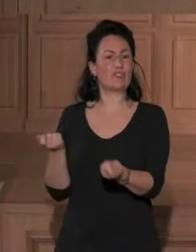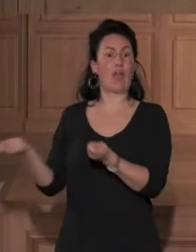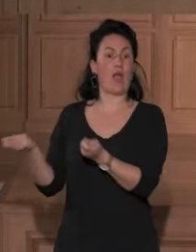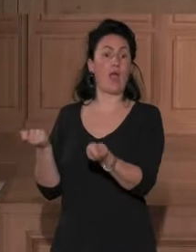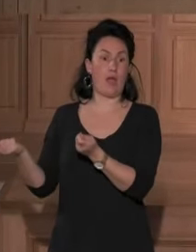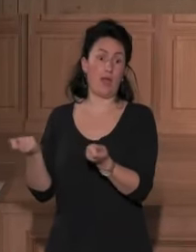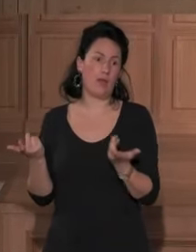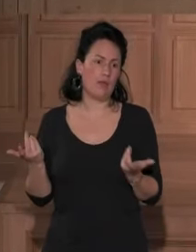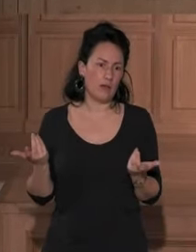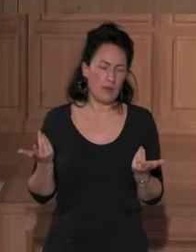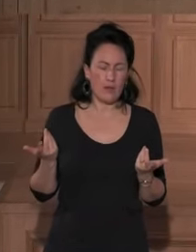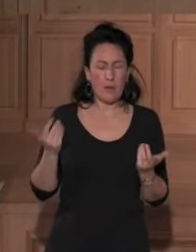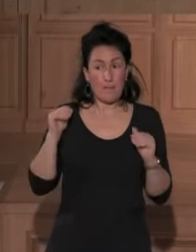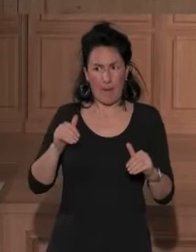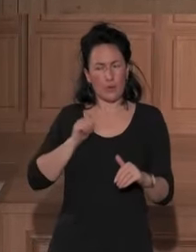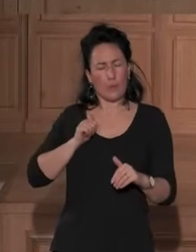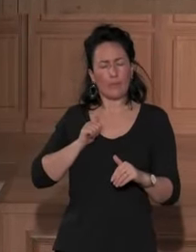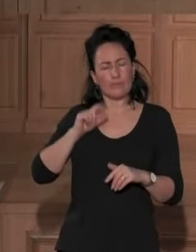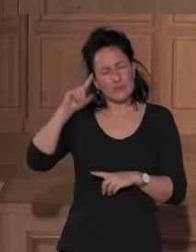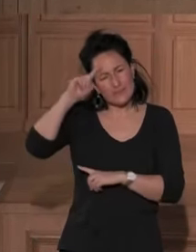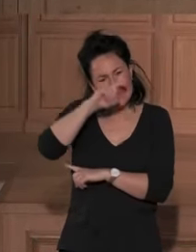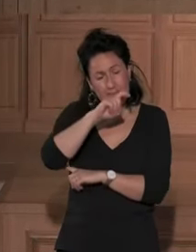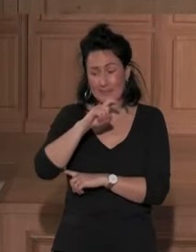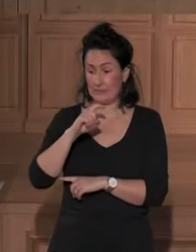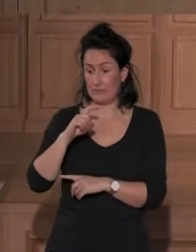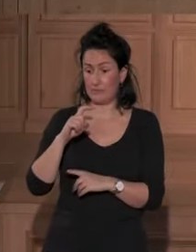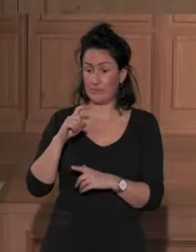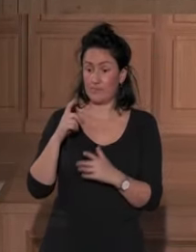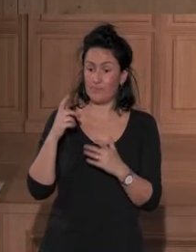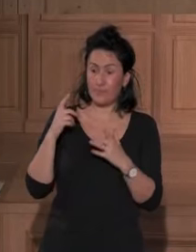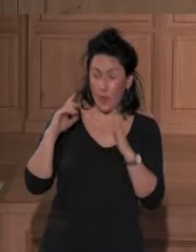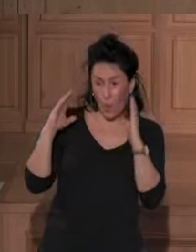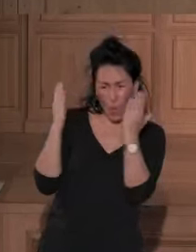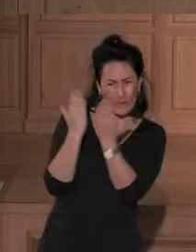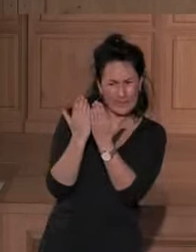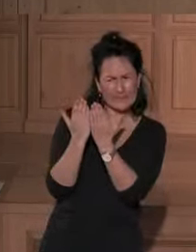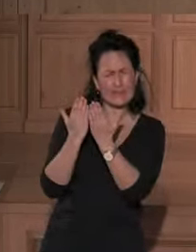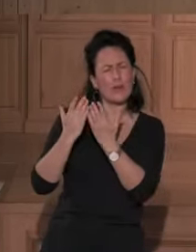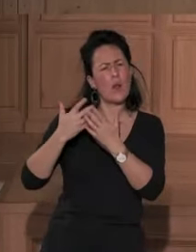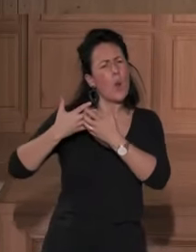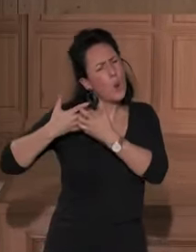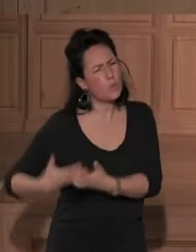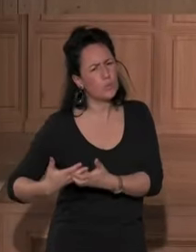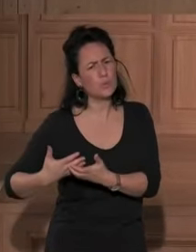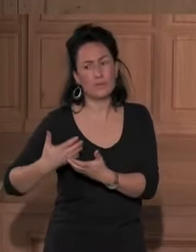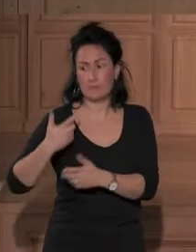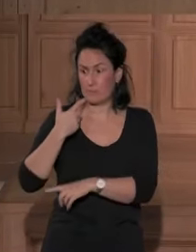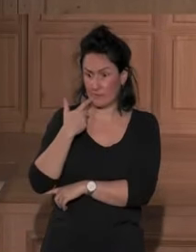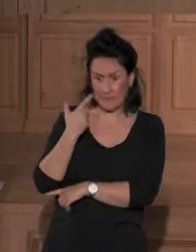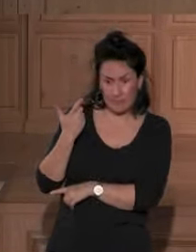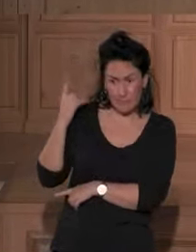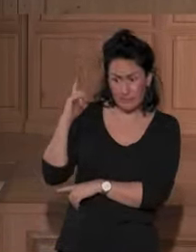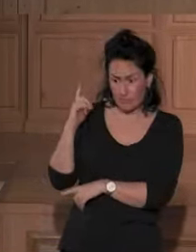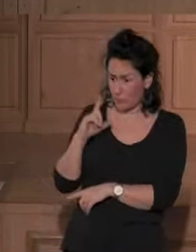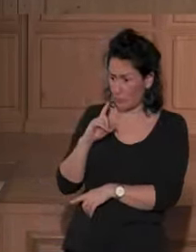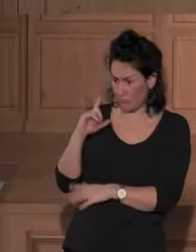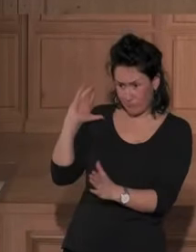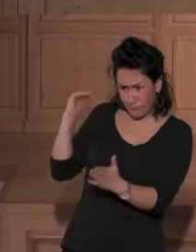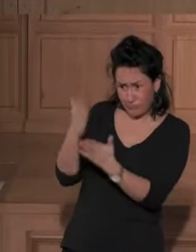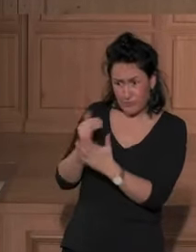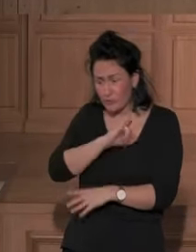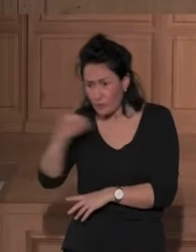n'y arriverait pas. Hein. Donc, c'est vraiment l'autisme. L'autisme, quand c'est dans une forme sévère, quand l'enfant n'a pas été pris en charge depuis l'âge de 3